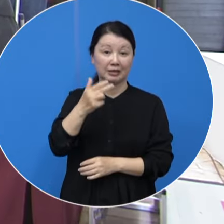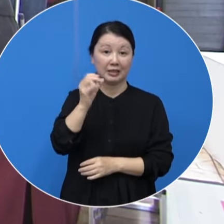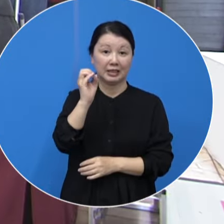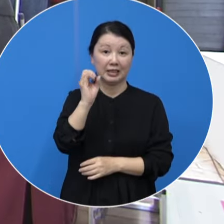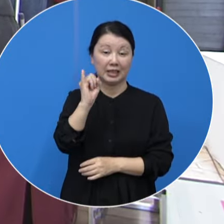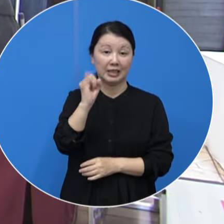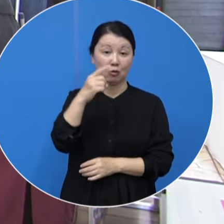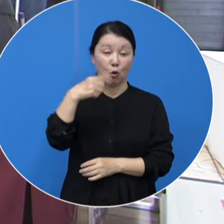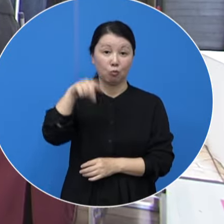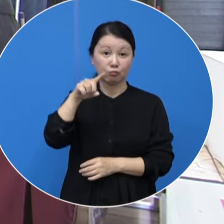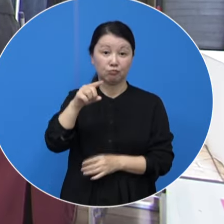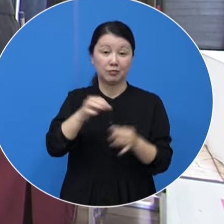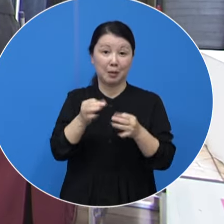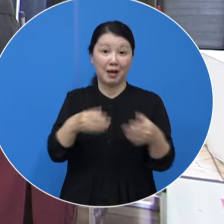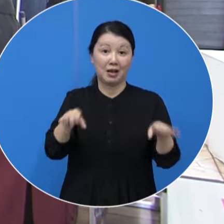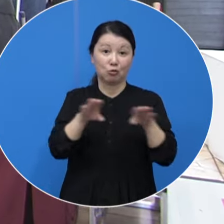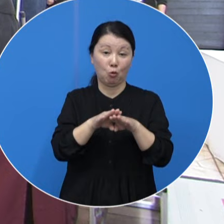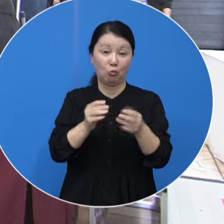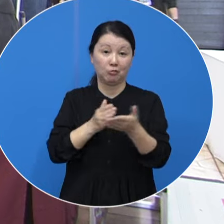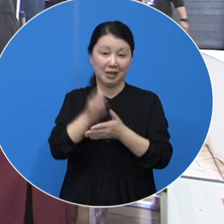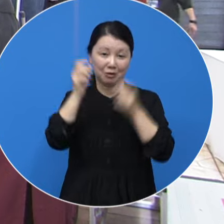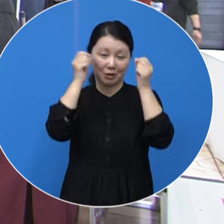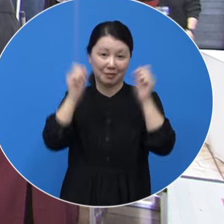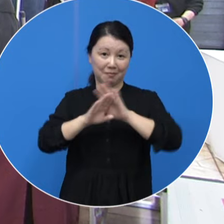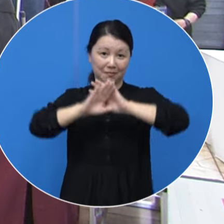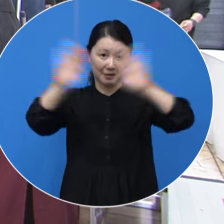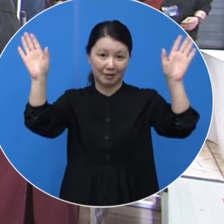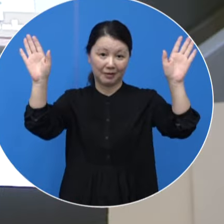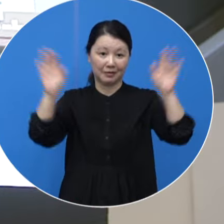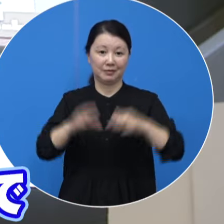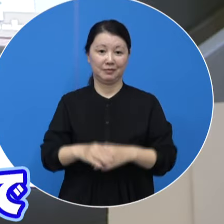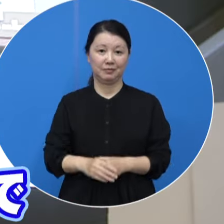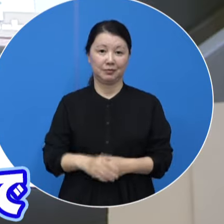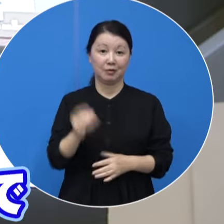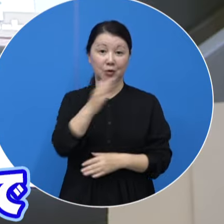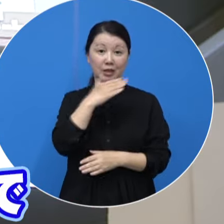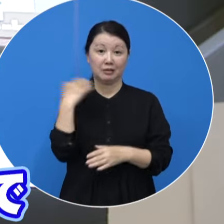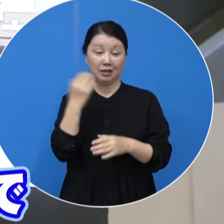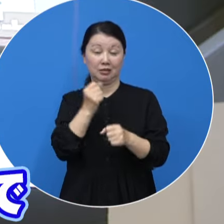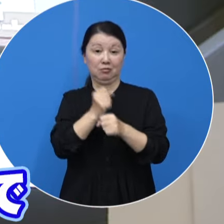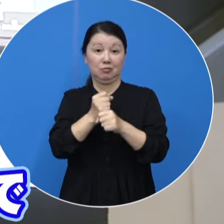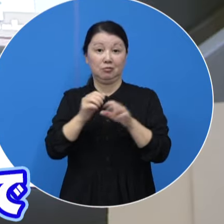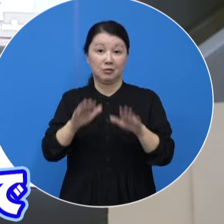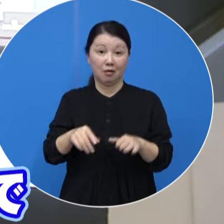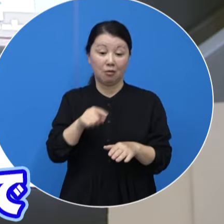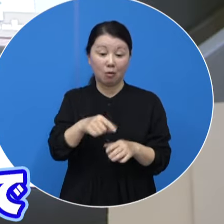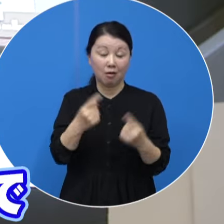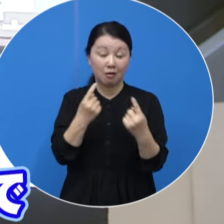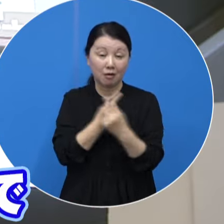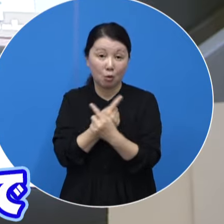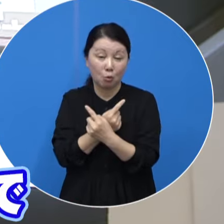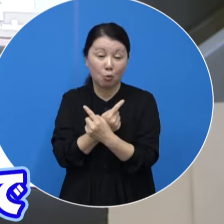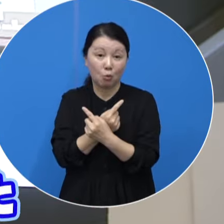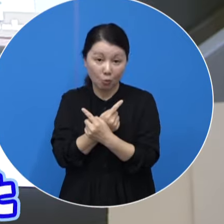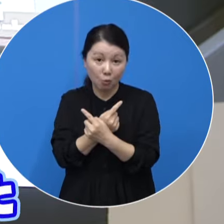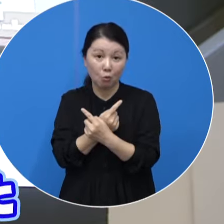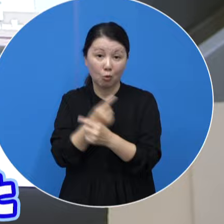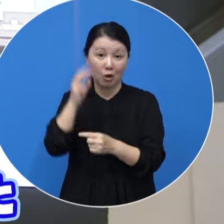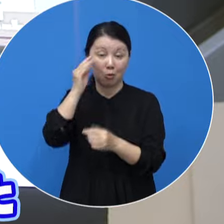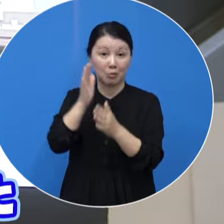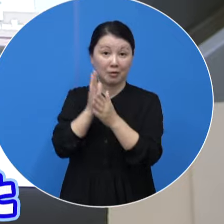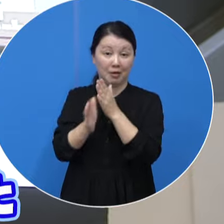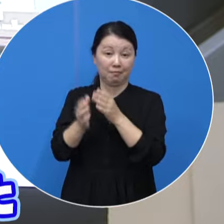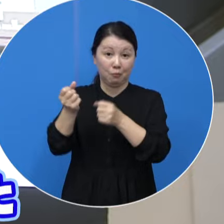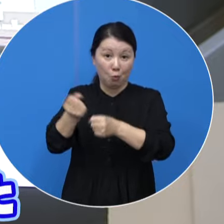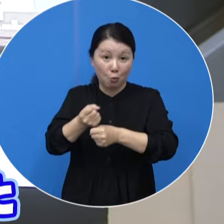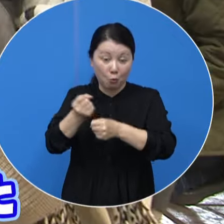イオンモール鹿児島でキックオフイベントが開催されました。 私たちの生産した作物を加工することで、鹿児島